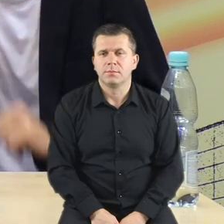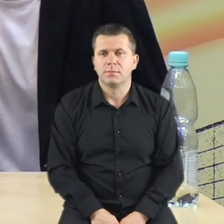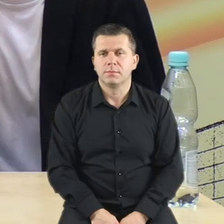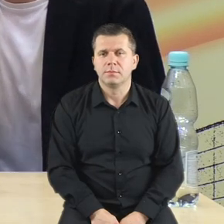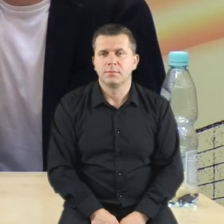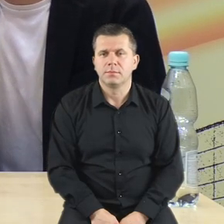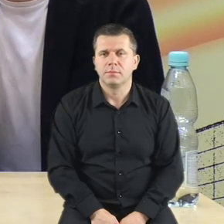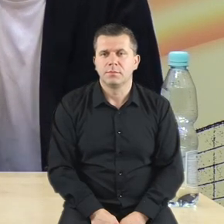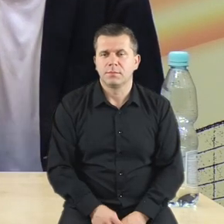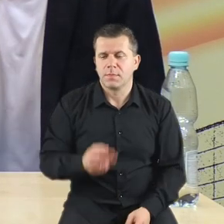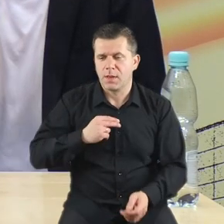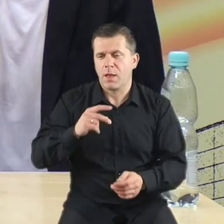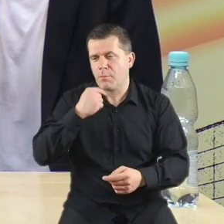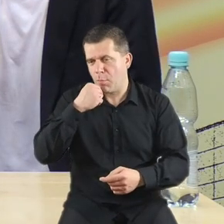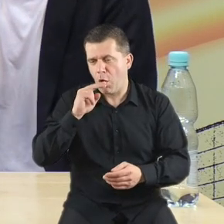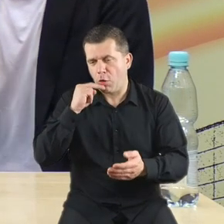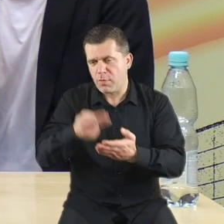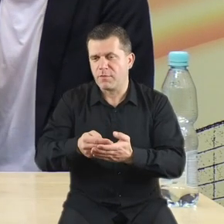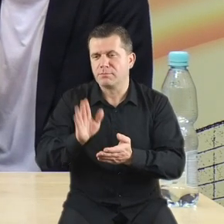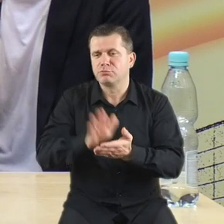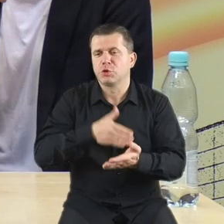Odpowiem panu przykładem, żeby już tak nie teoretyzować.